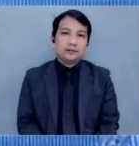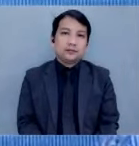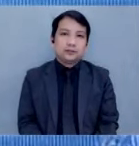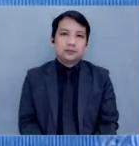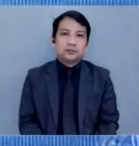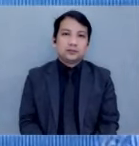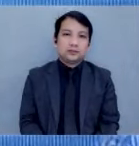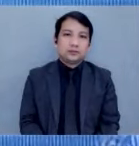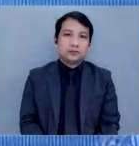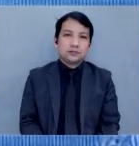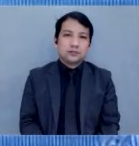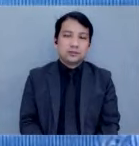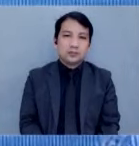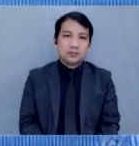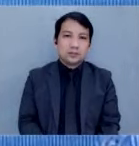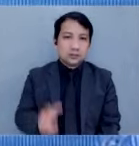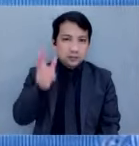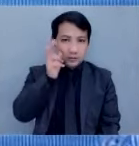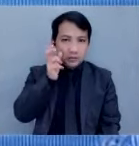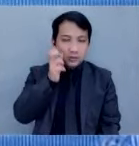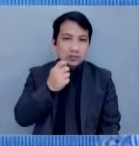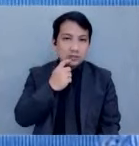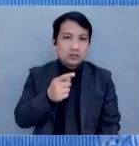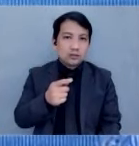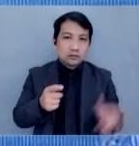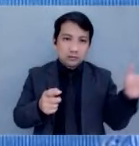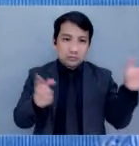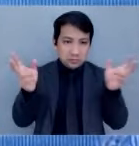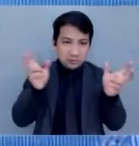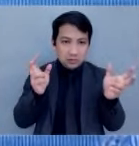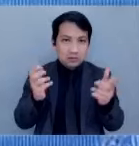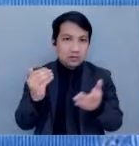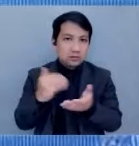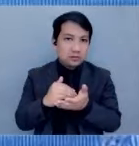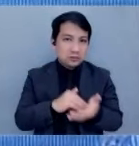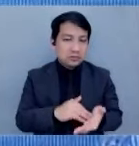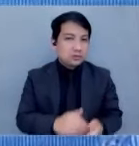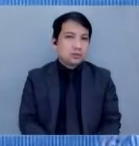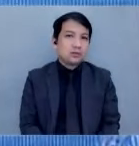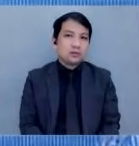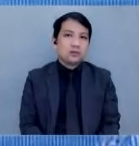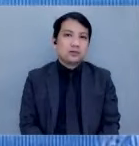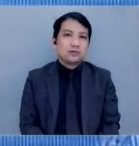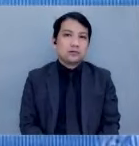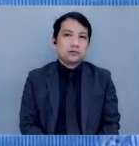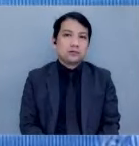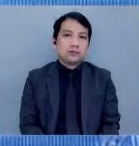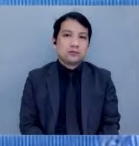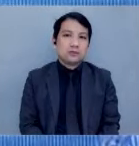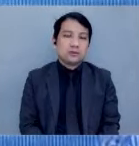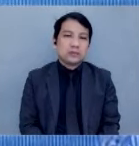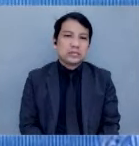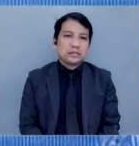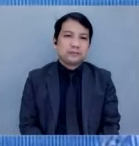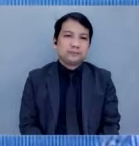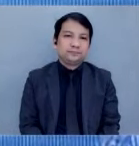Because I hear one thing and another thing and another thing and another thing, it's all very